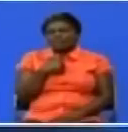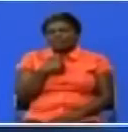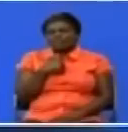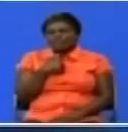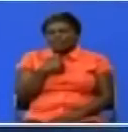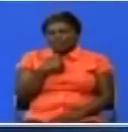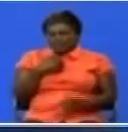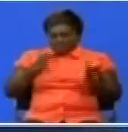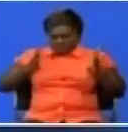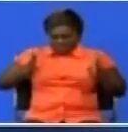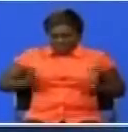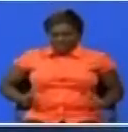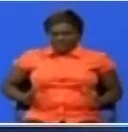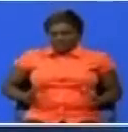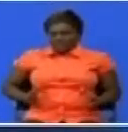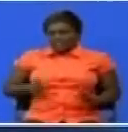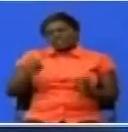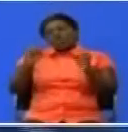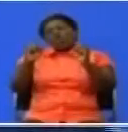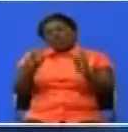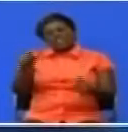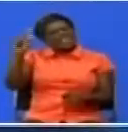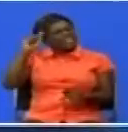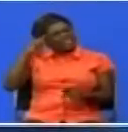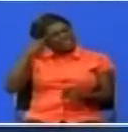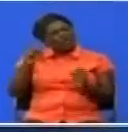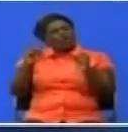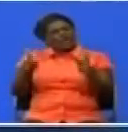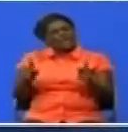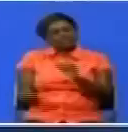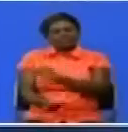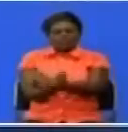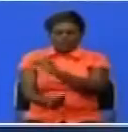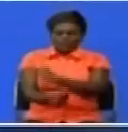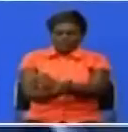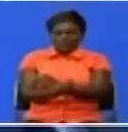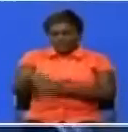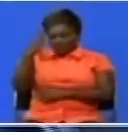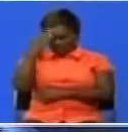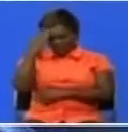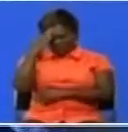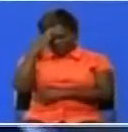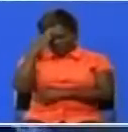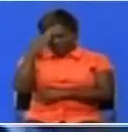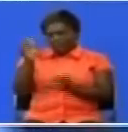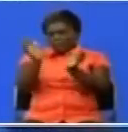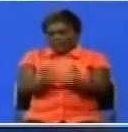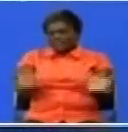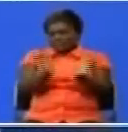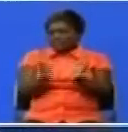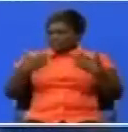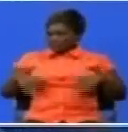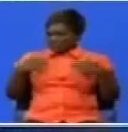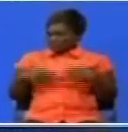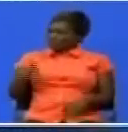moral compass that it is actually okay to do these things. Because we've not punished people, and they can see it,